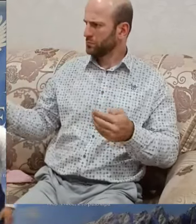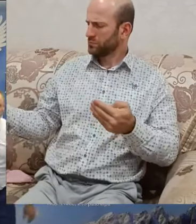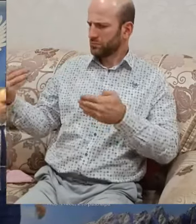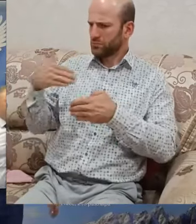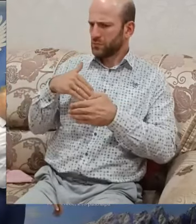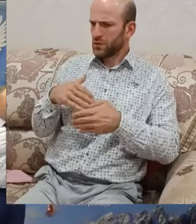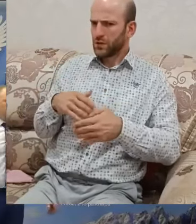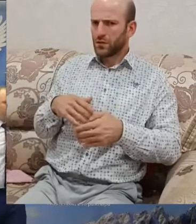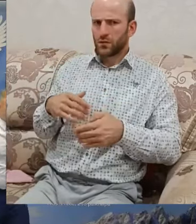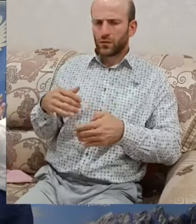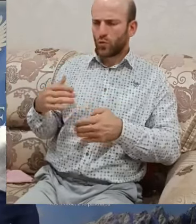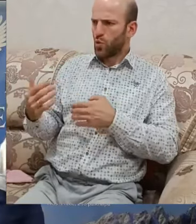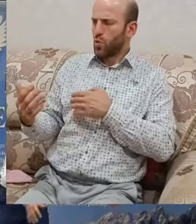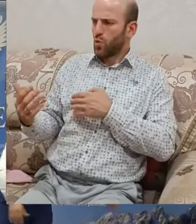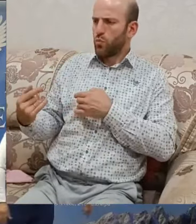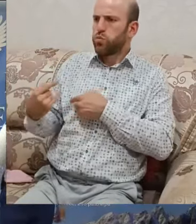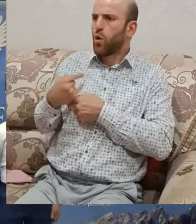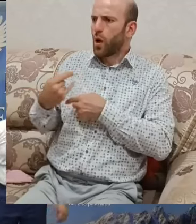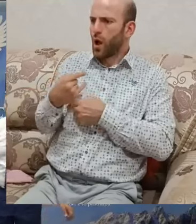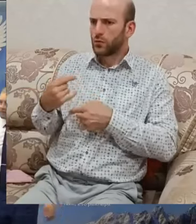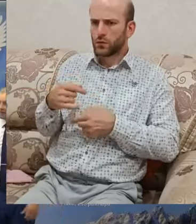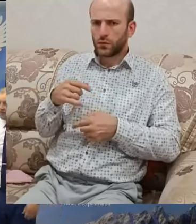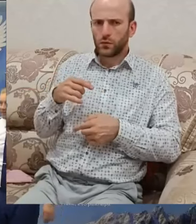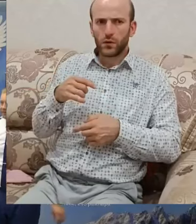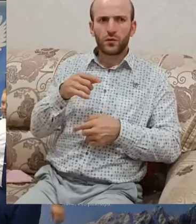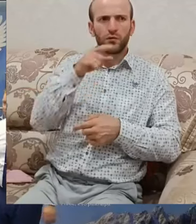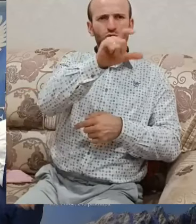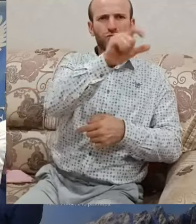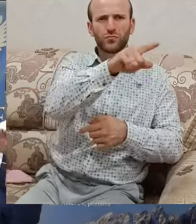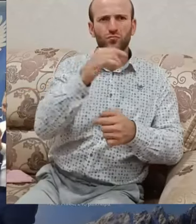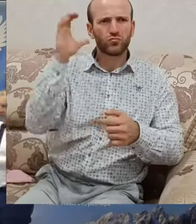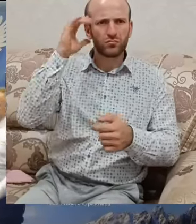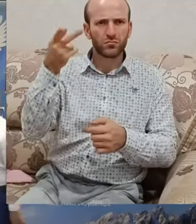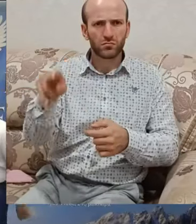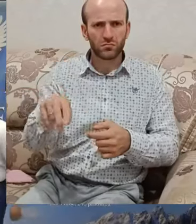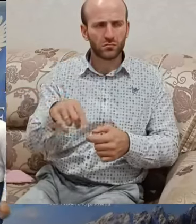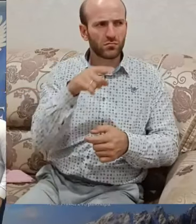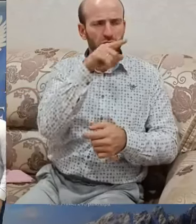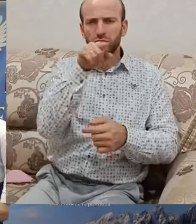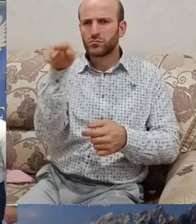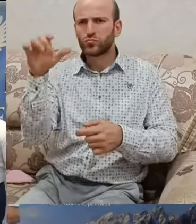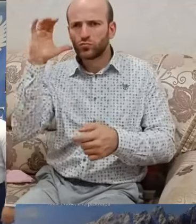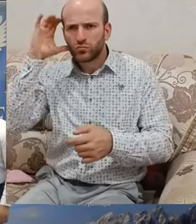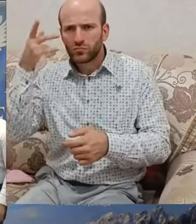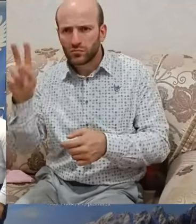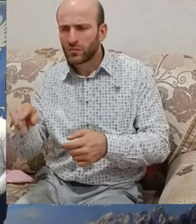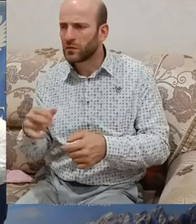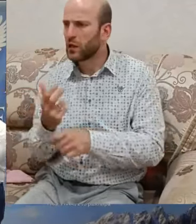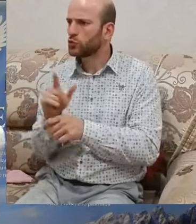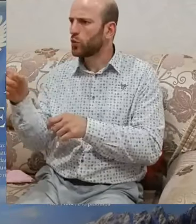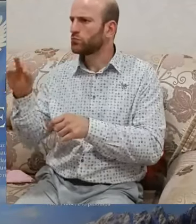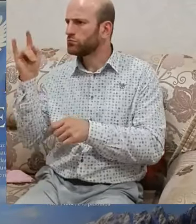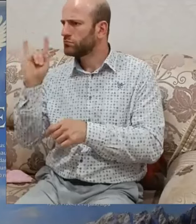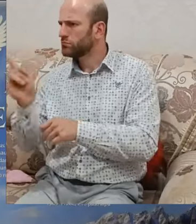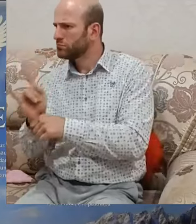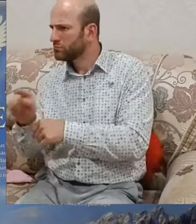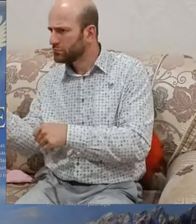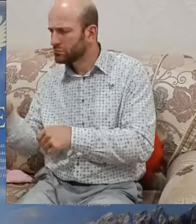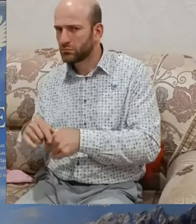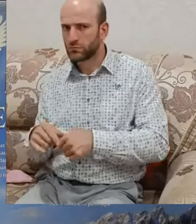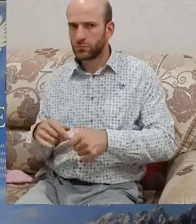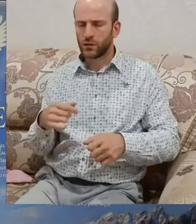блогай. Здесь плохо. Че не но деву. Это не от Бога. Пала-пала. Подожди, подожди. Могу скайтить.